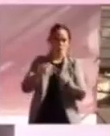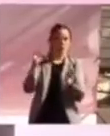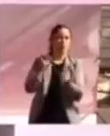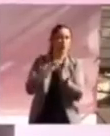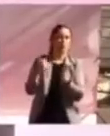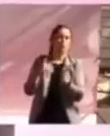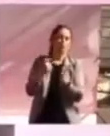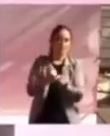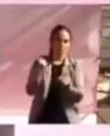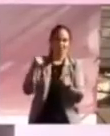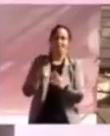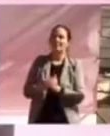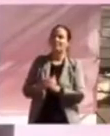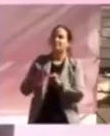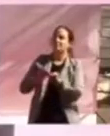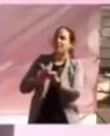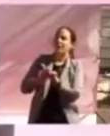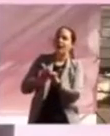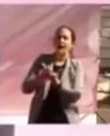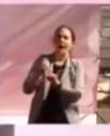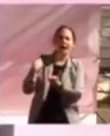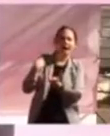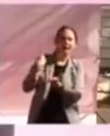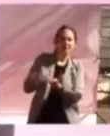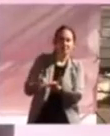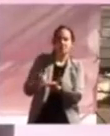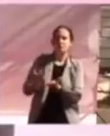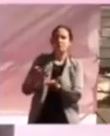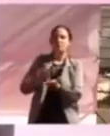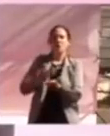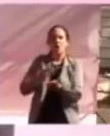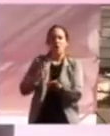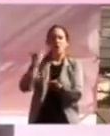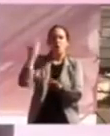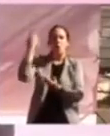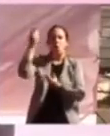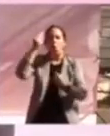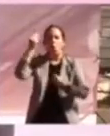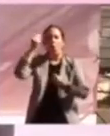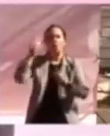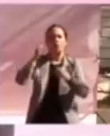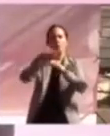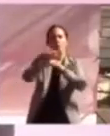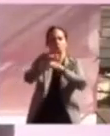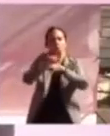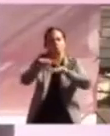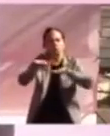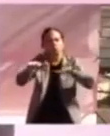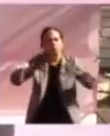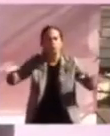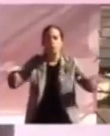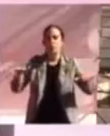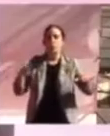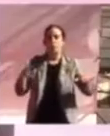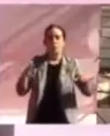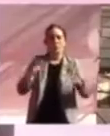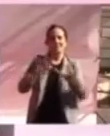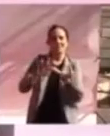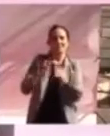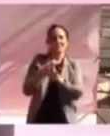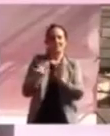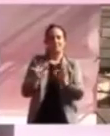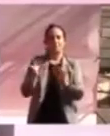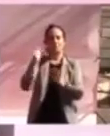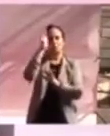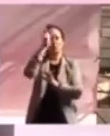si è consolidata un opinione diffusa che poi a tratti è diventata quasi un ideologia utilizzo una parola